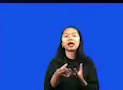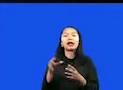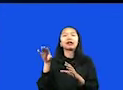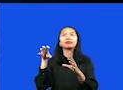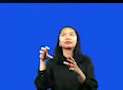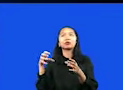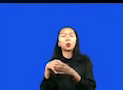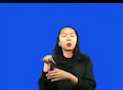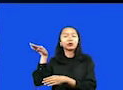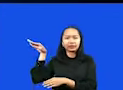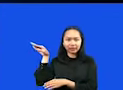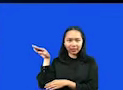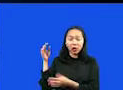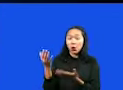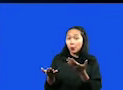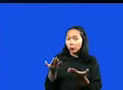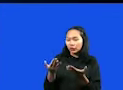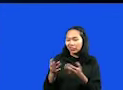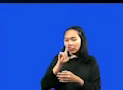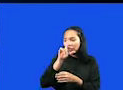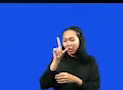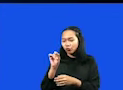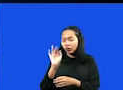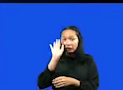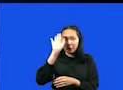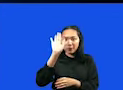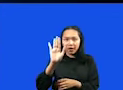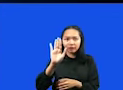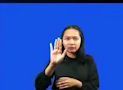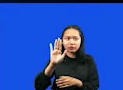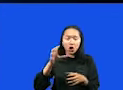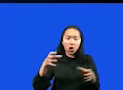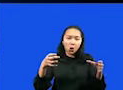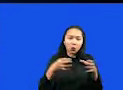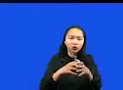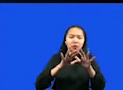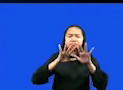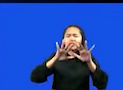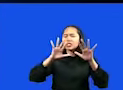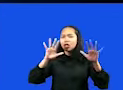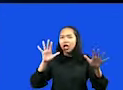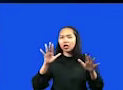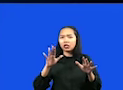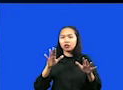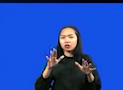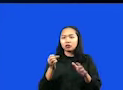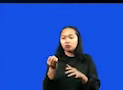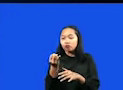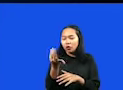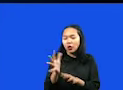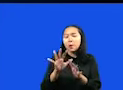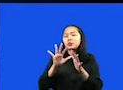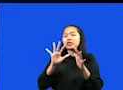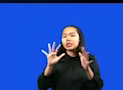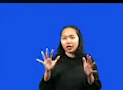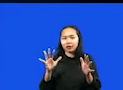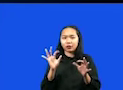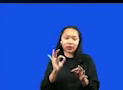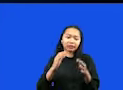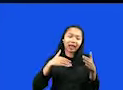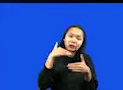itu akan ee paling besar gitu ya secara secara jumlahnya mereka akan paling besar baik